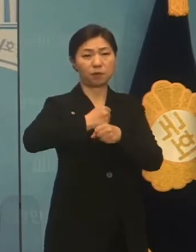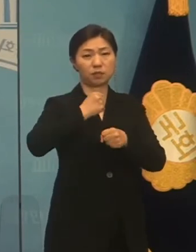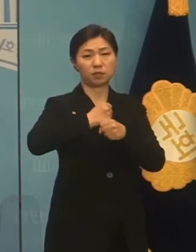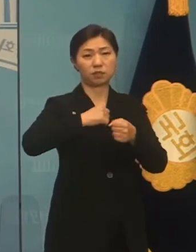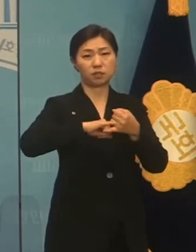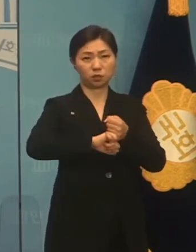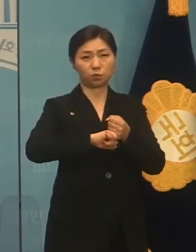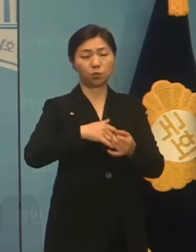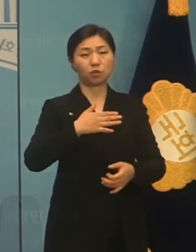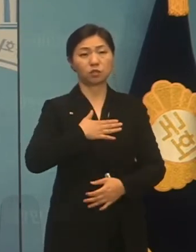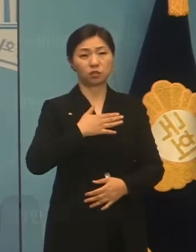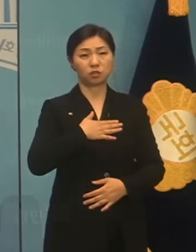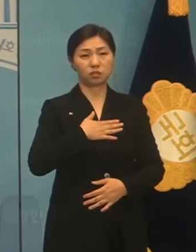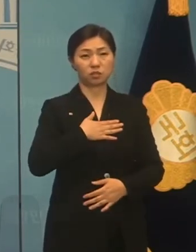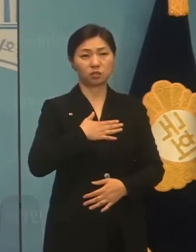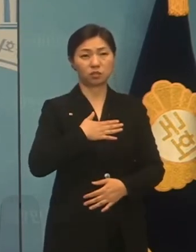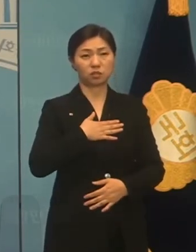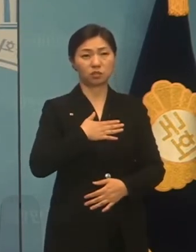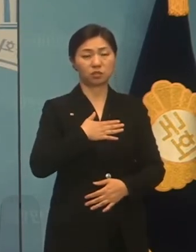저 윤영석은